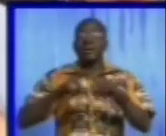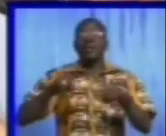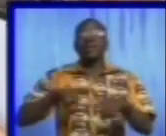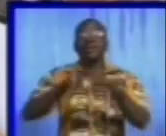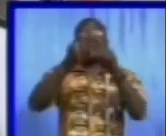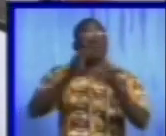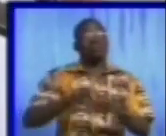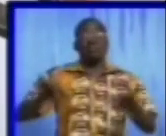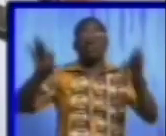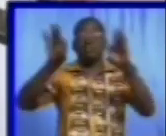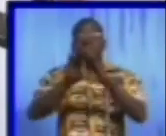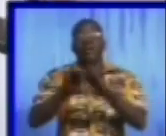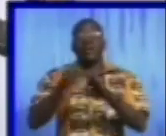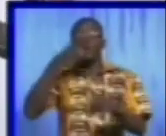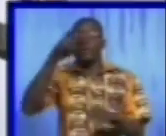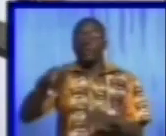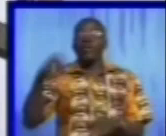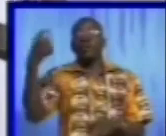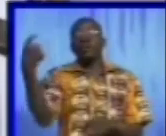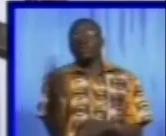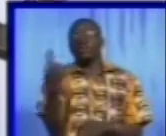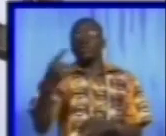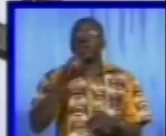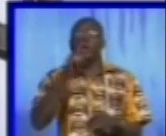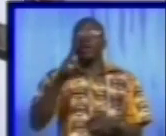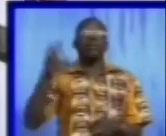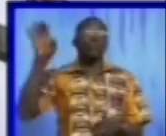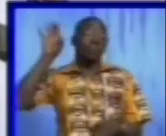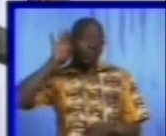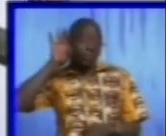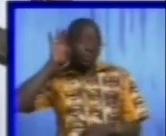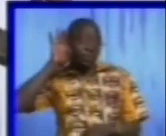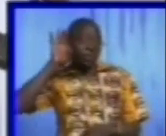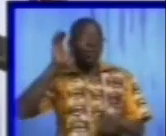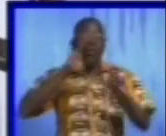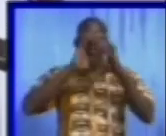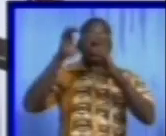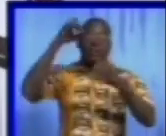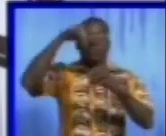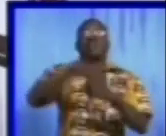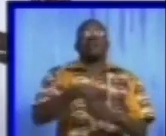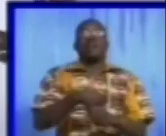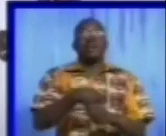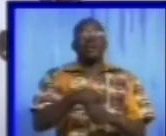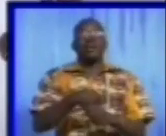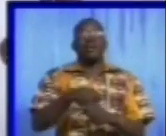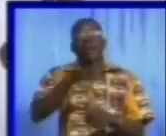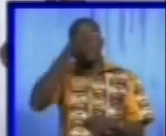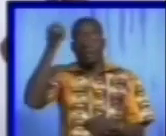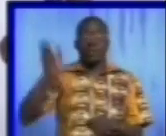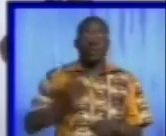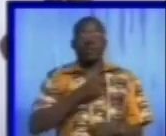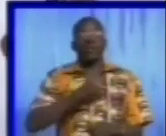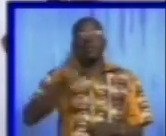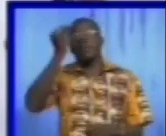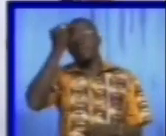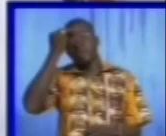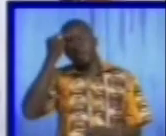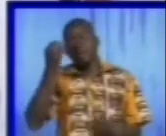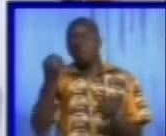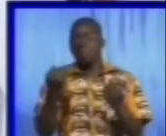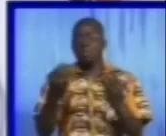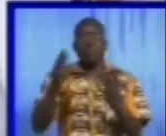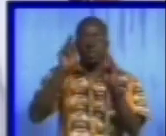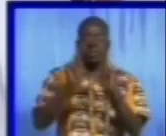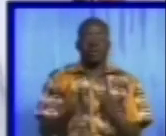importantes et il faut toujours être à l'écoute. Alors, communication interne d'abord, parce que nous sommes un ministère à gros effectifs,